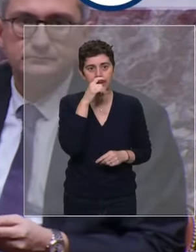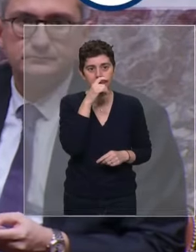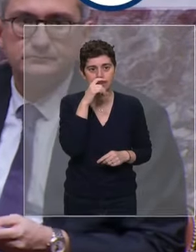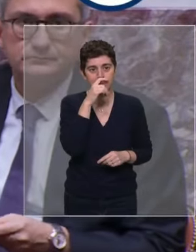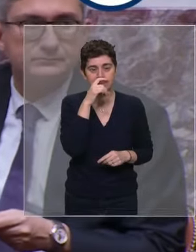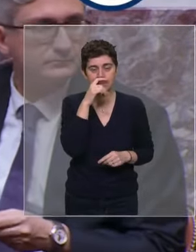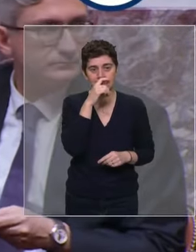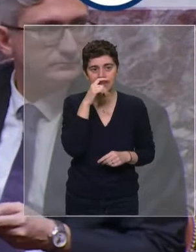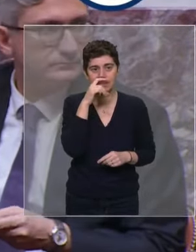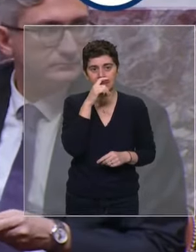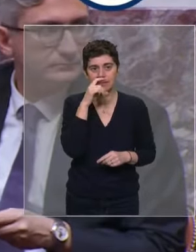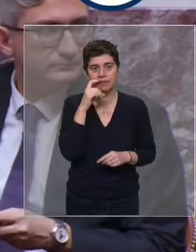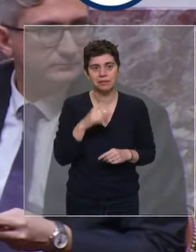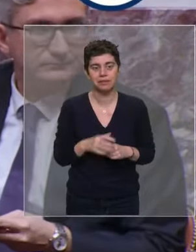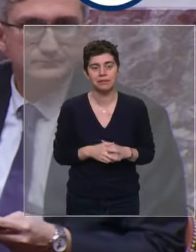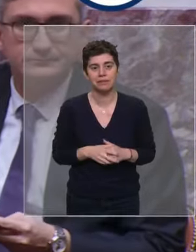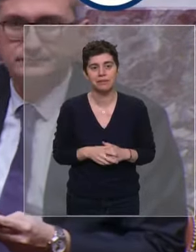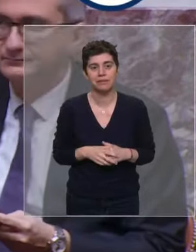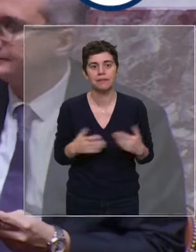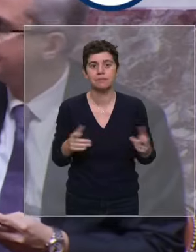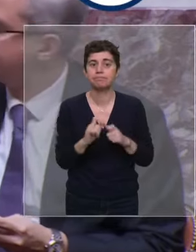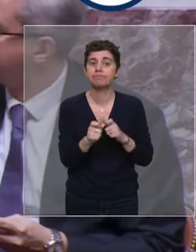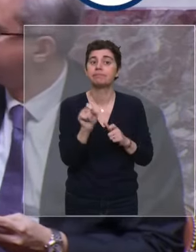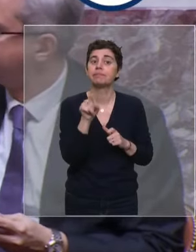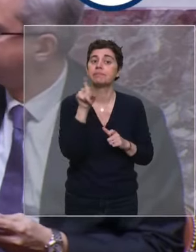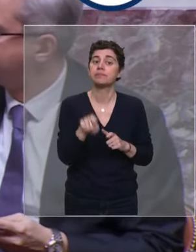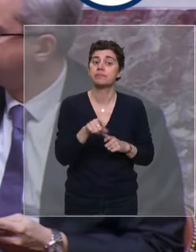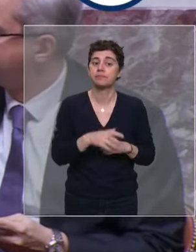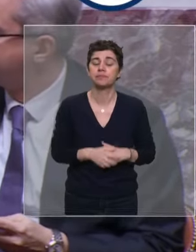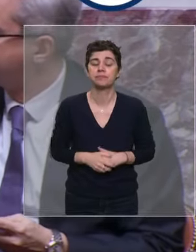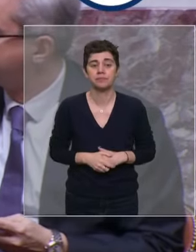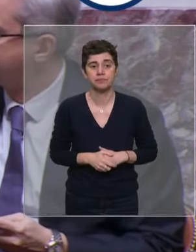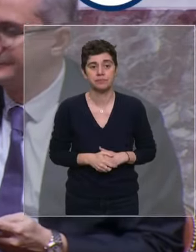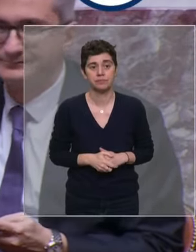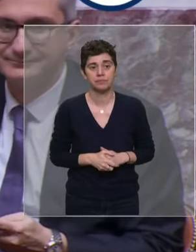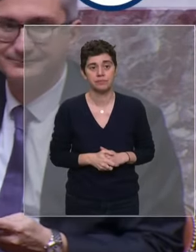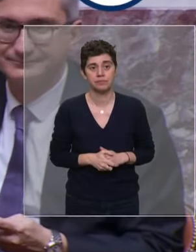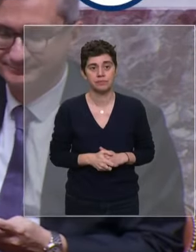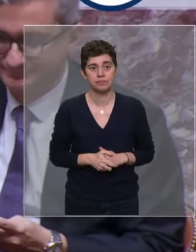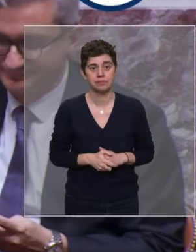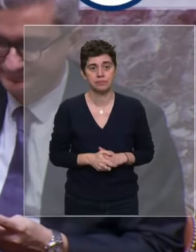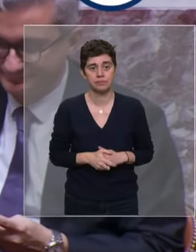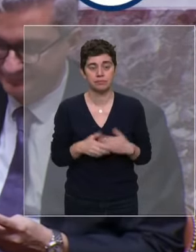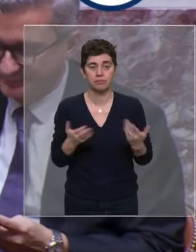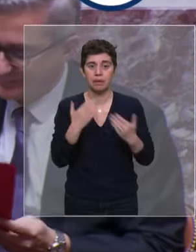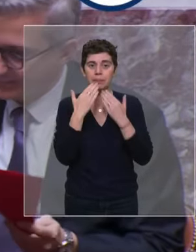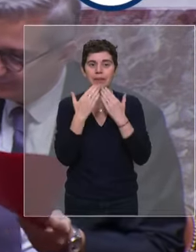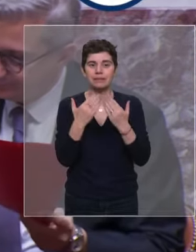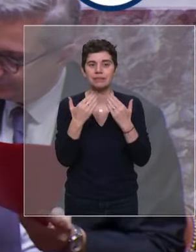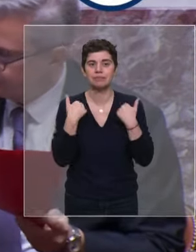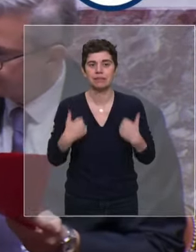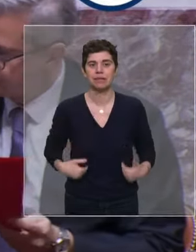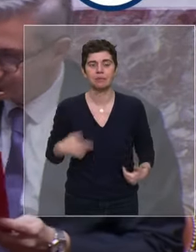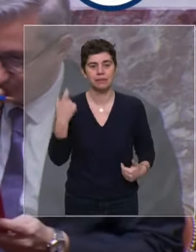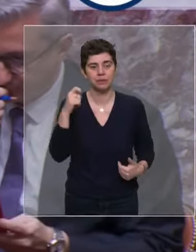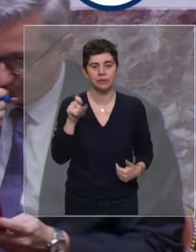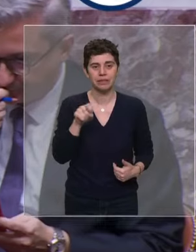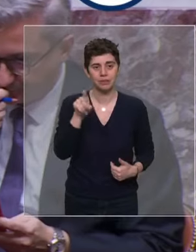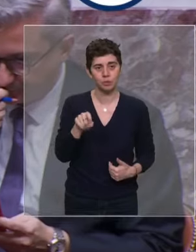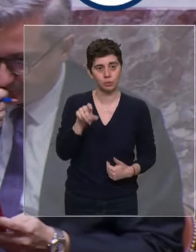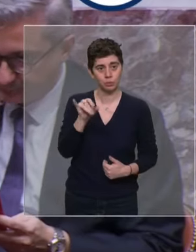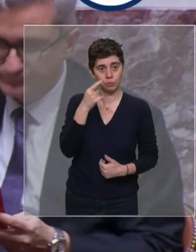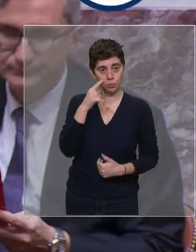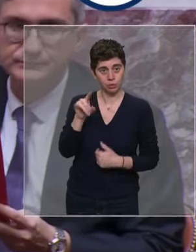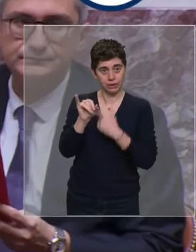Je vous remercie. La parole est à Monsieur Paul Christophe pour le groupe Horizon. Merci, Madame la Présidente. Ma question s'adresse